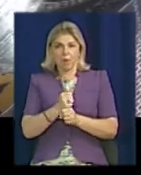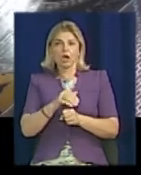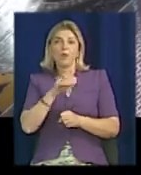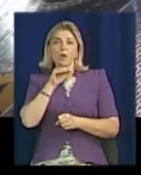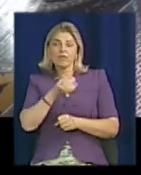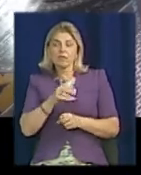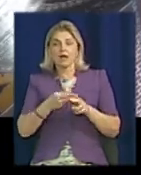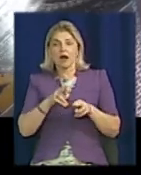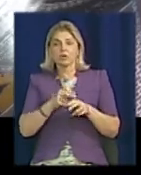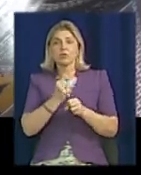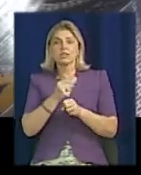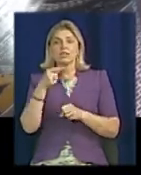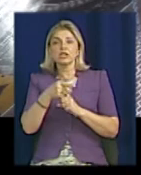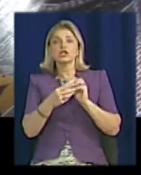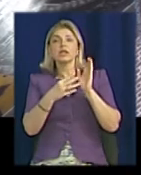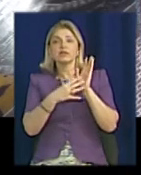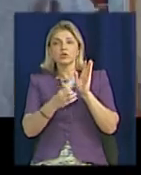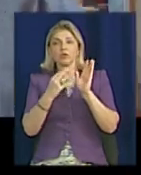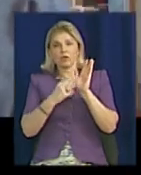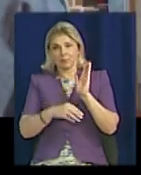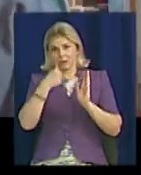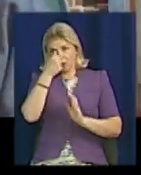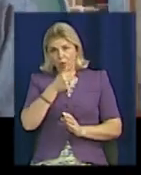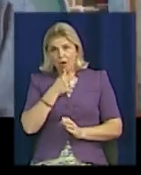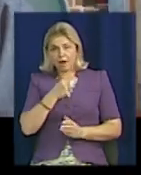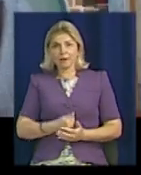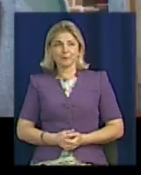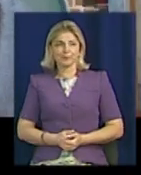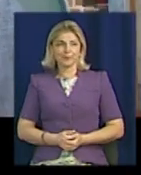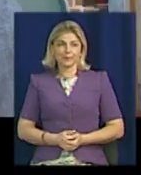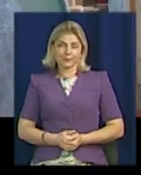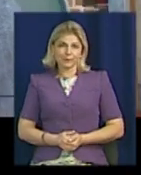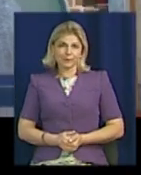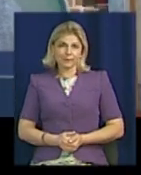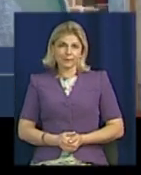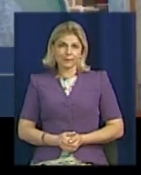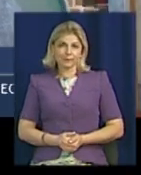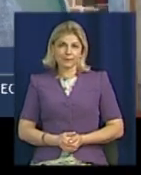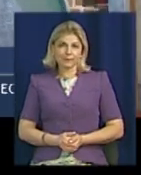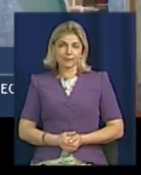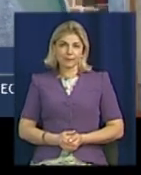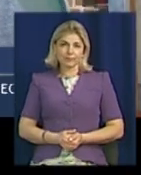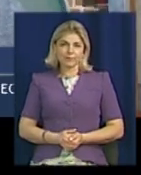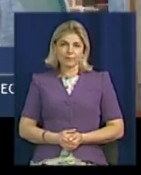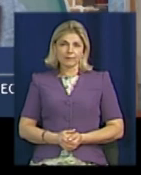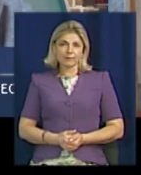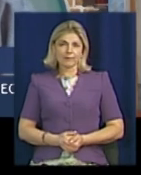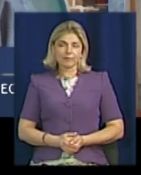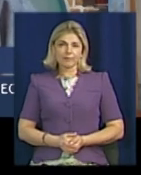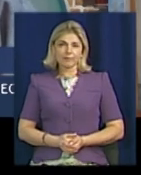який створено в 1980-х роках. Отак, який був Новосільський, тобто